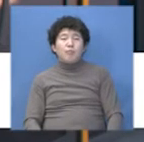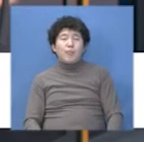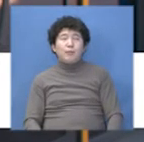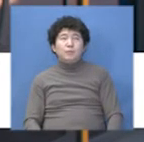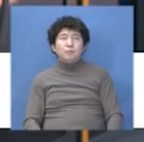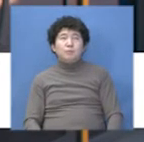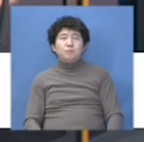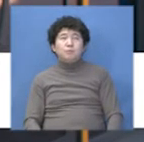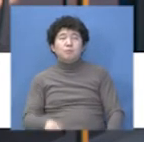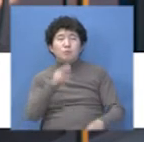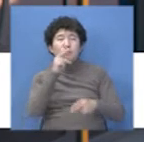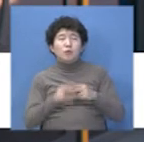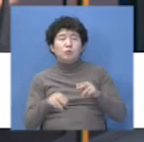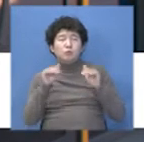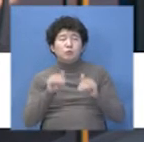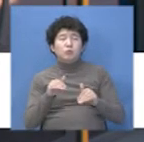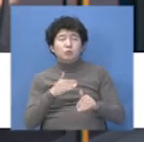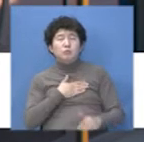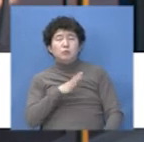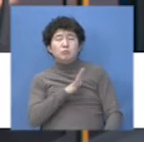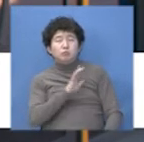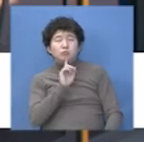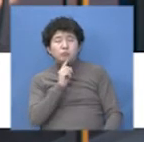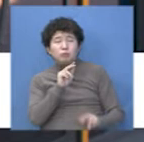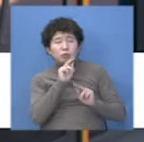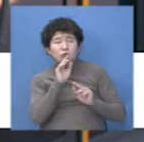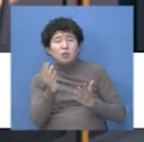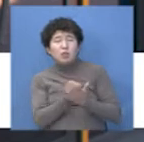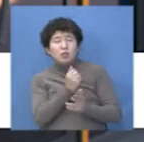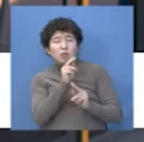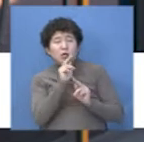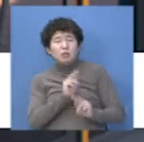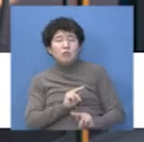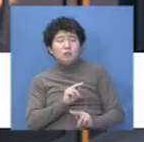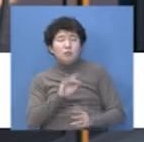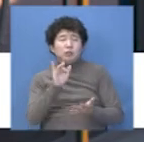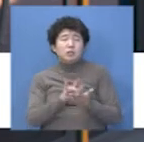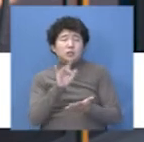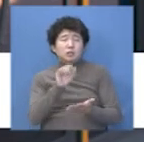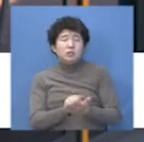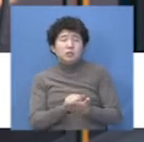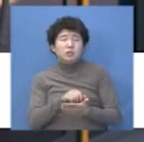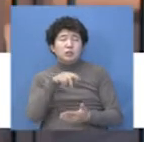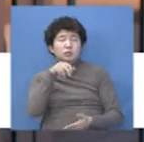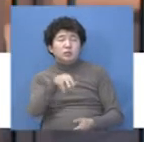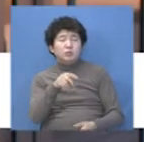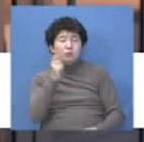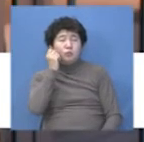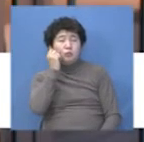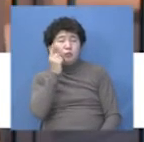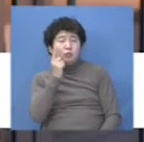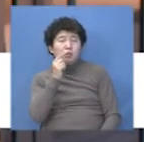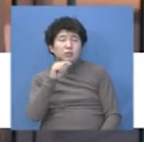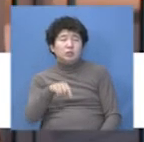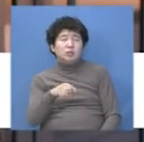работу, и колледж предоставлял информацию о центре занятости, и поэтому пришли сюда. Нам оказали